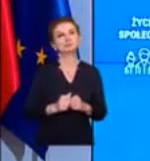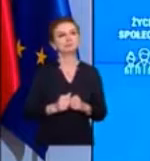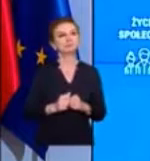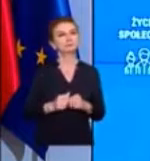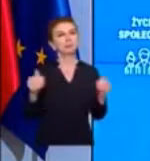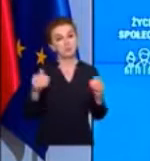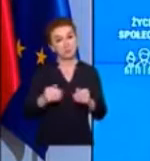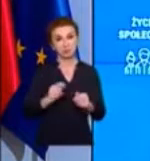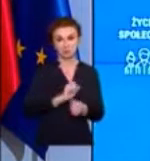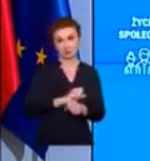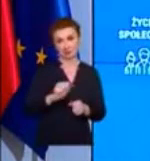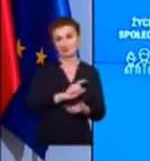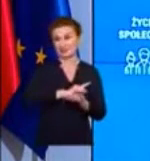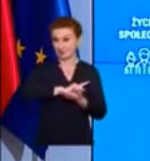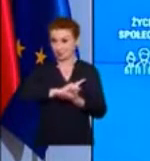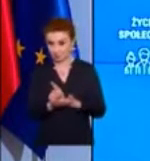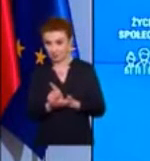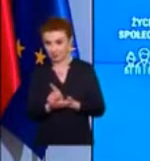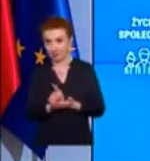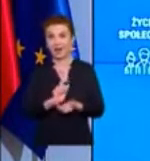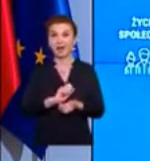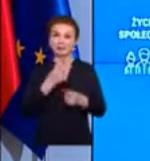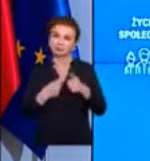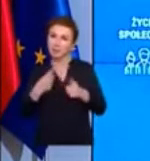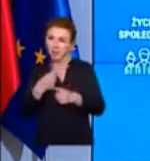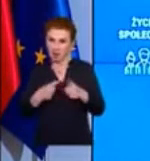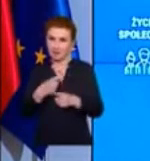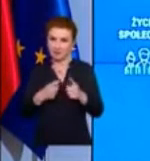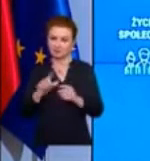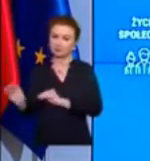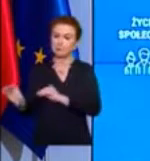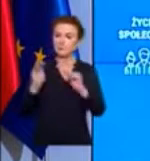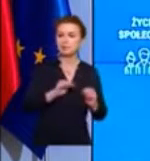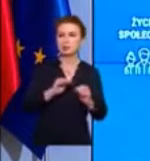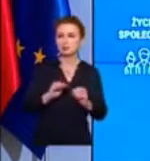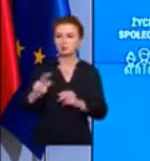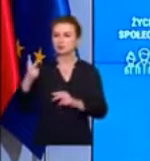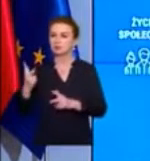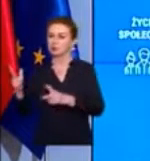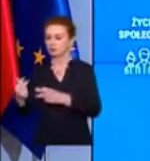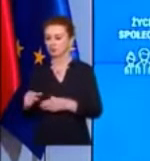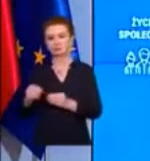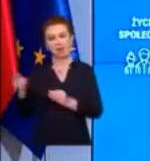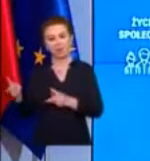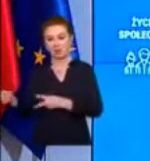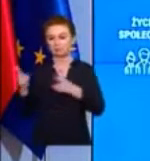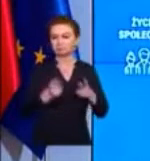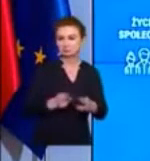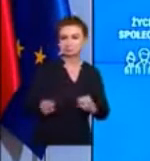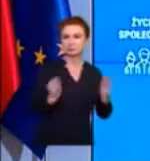tutaj przyspieszać niektóre elementy z życia gospodarczego, typu na przykład